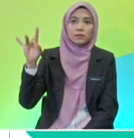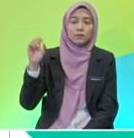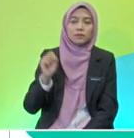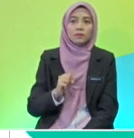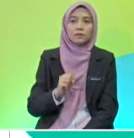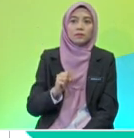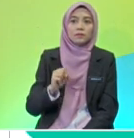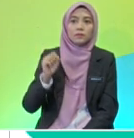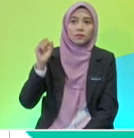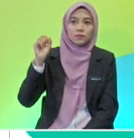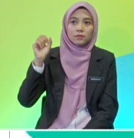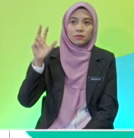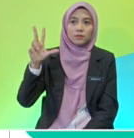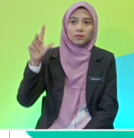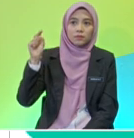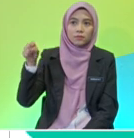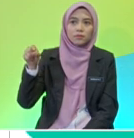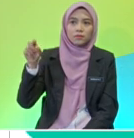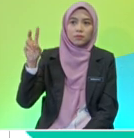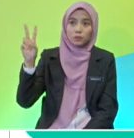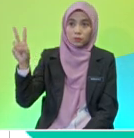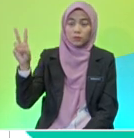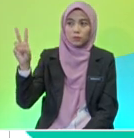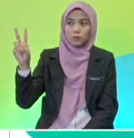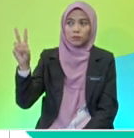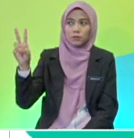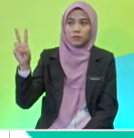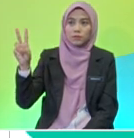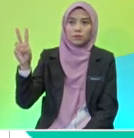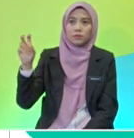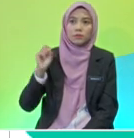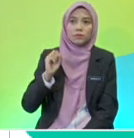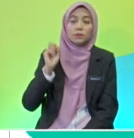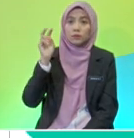ketiga pembunuhan Duo 28